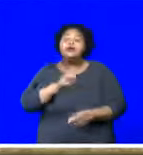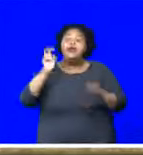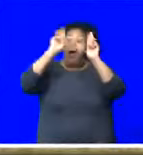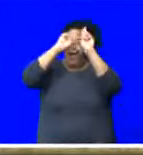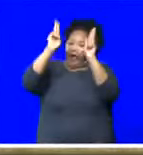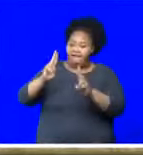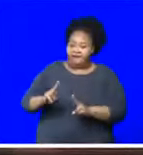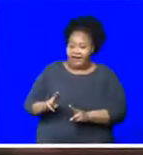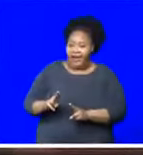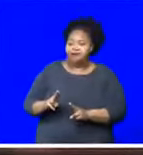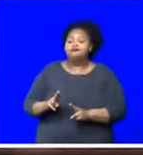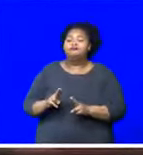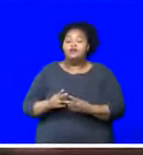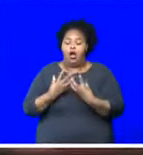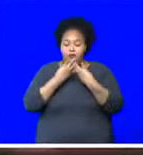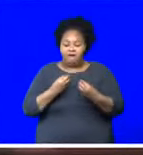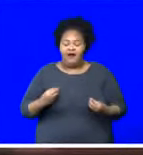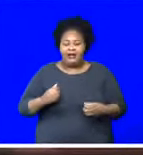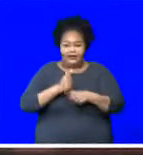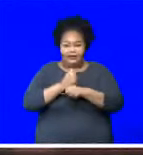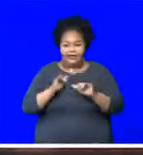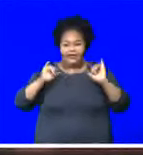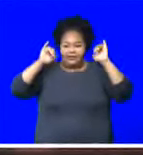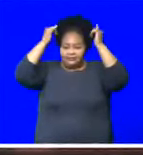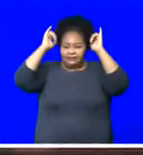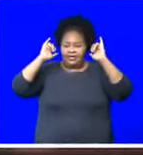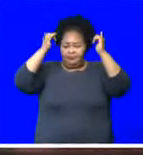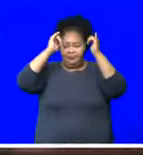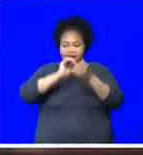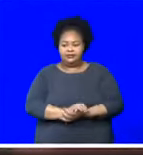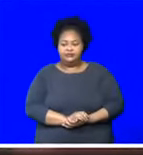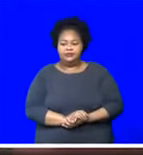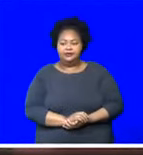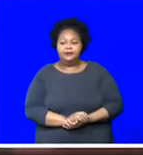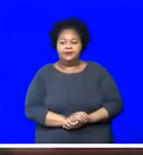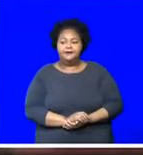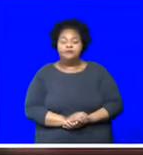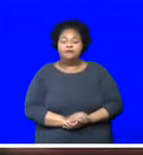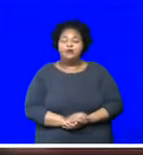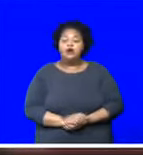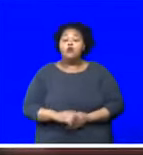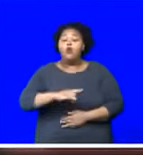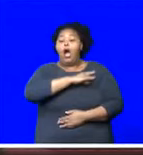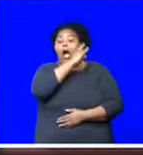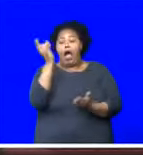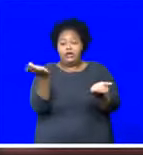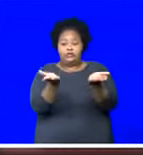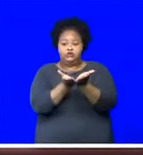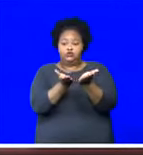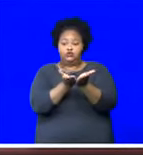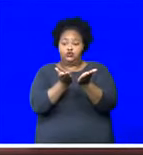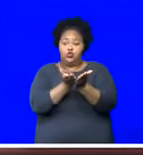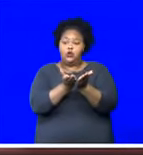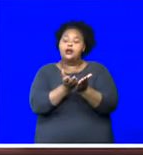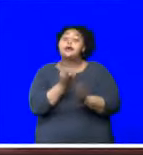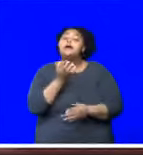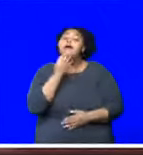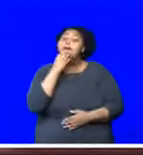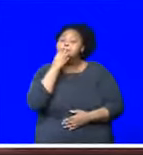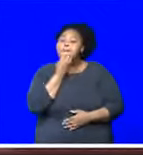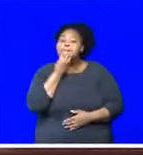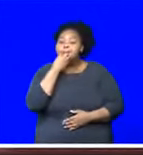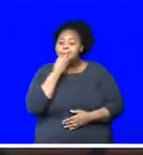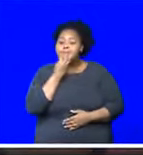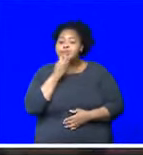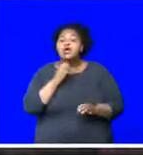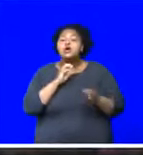wase-Afrika. Akhuluma ngesikhathi kugujwa lelilanga lemntwana wase-Afrika esikolweni lesiphakeme sasemaphalaleni, umfundzi walesikolo